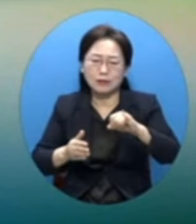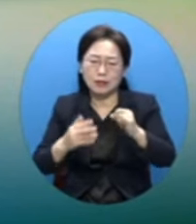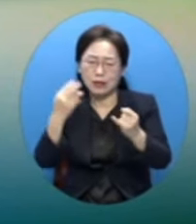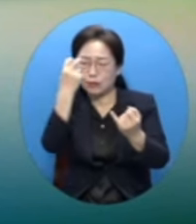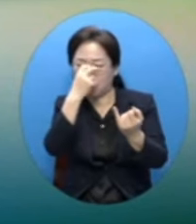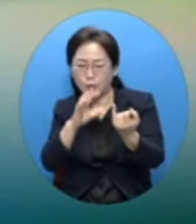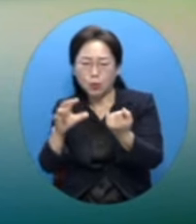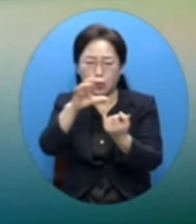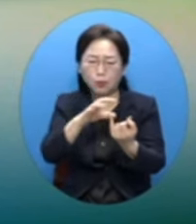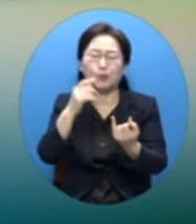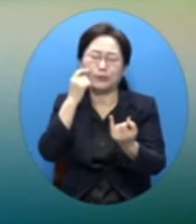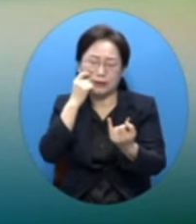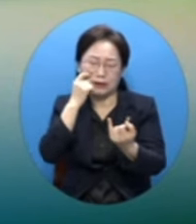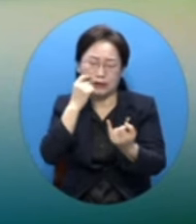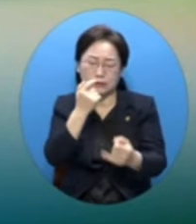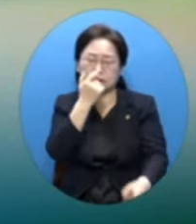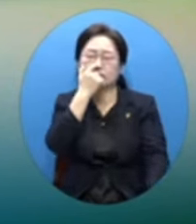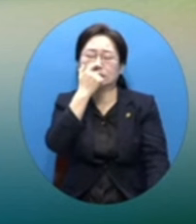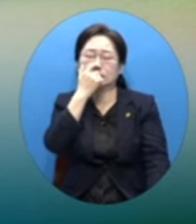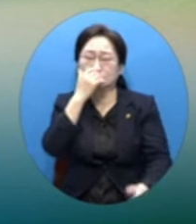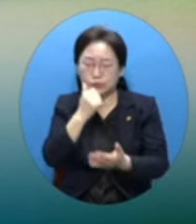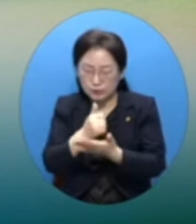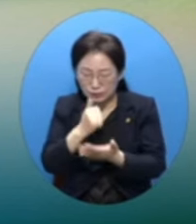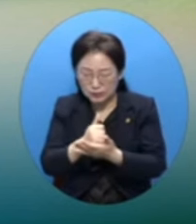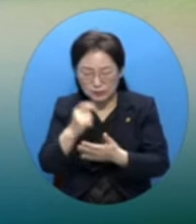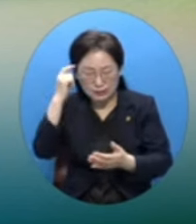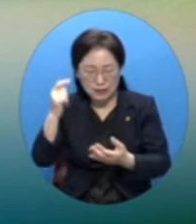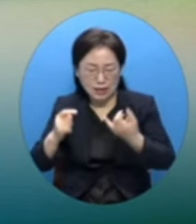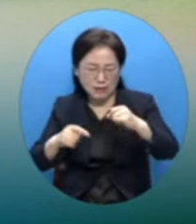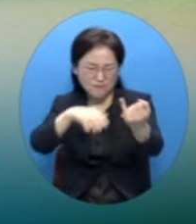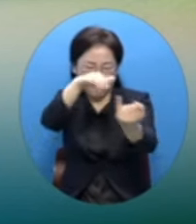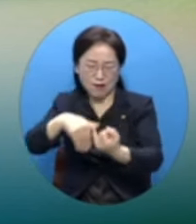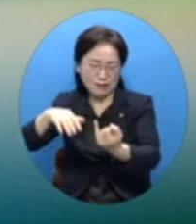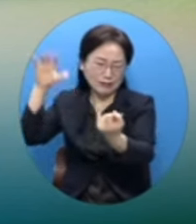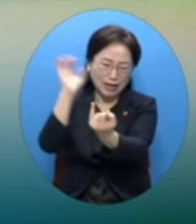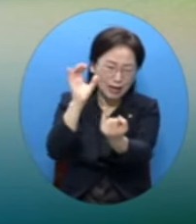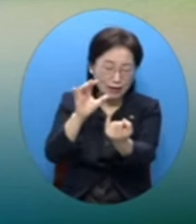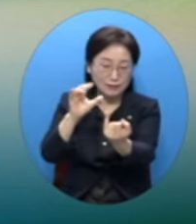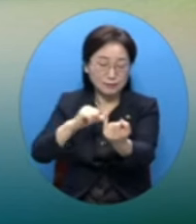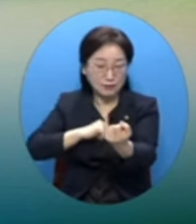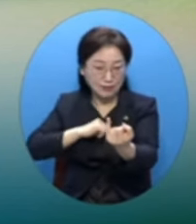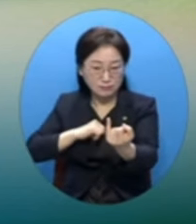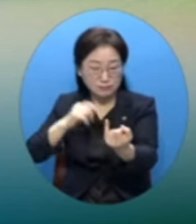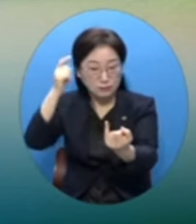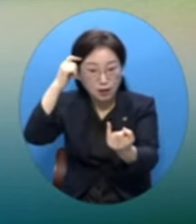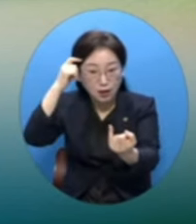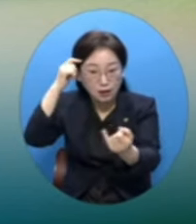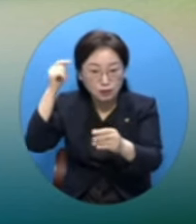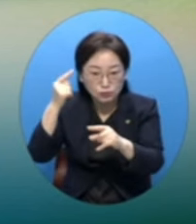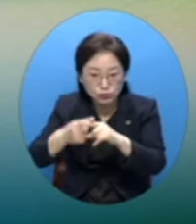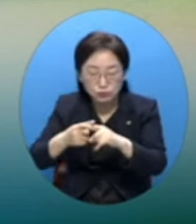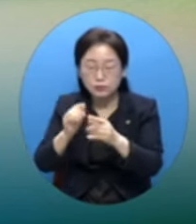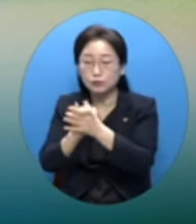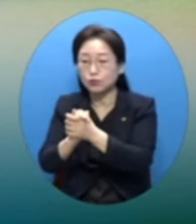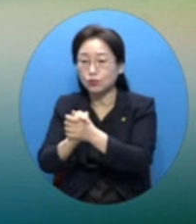못했다. 자책감이 빠져서 불려서 아주 호되게 아단을 치려고 그러는데 기도를 하는데